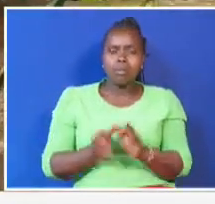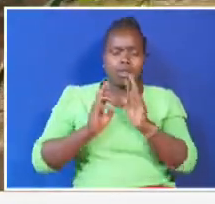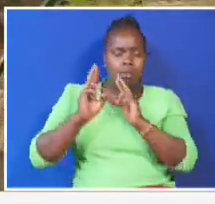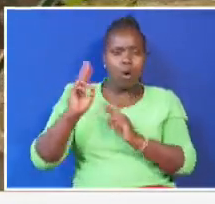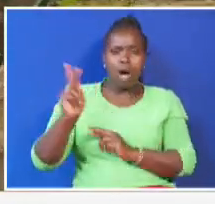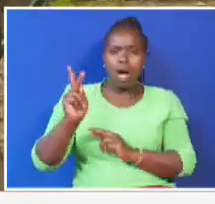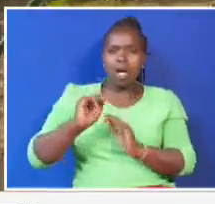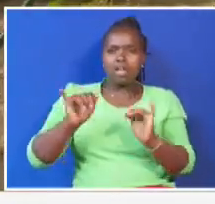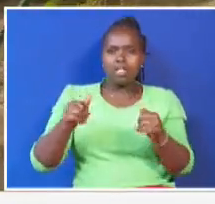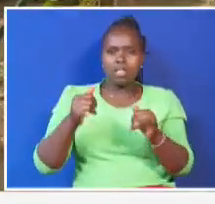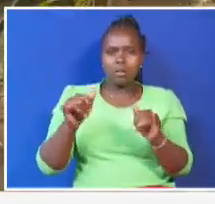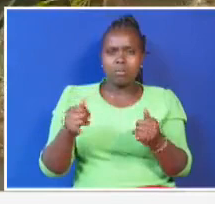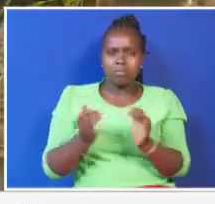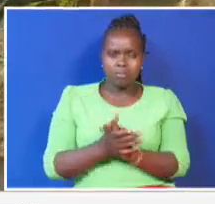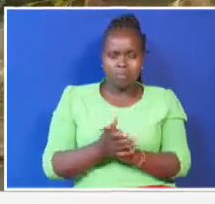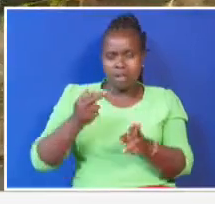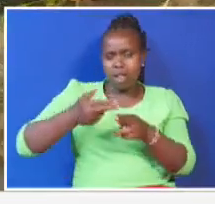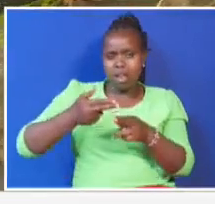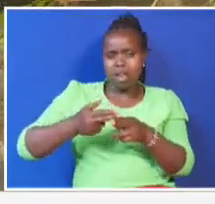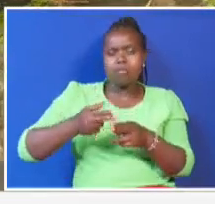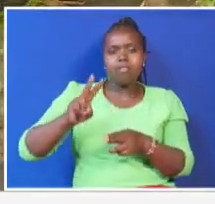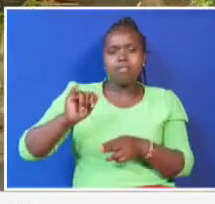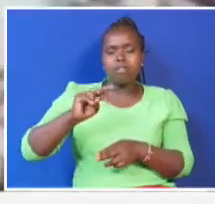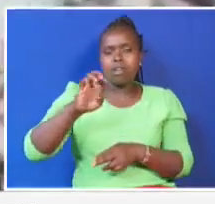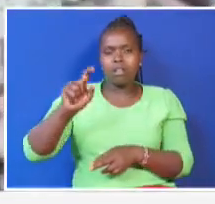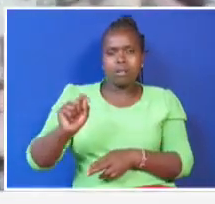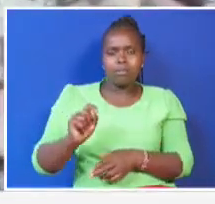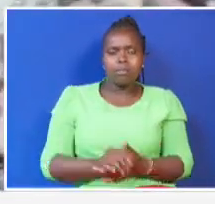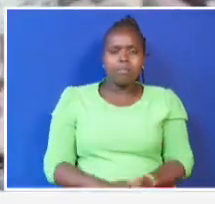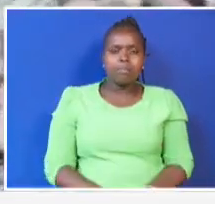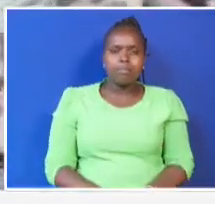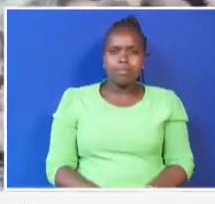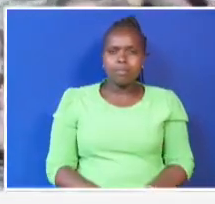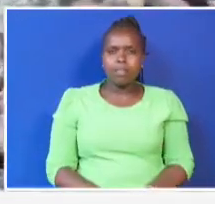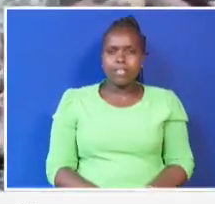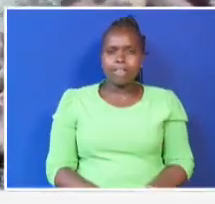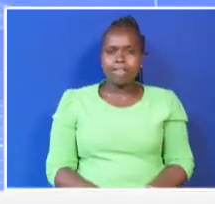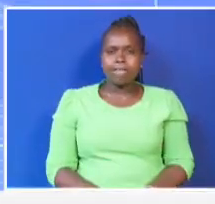Nikiripotia Mwale wa Kirk, mimi ni Vincent Kerosi.